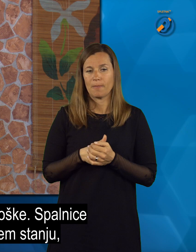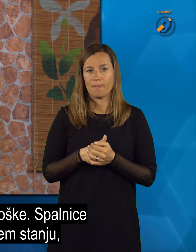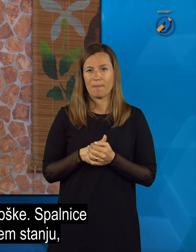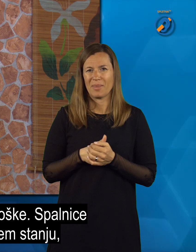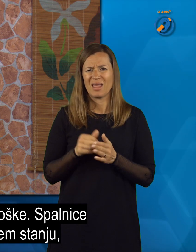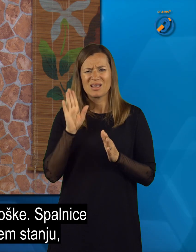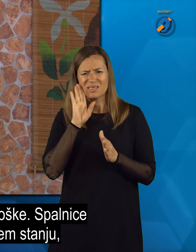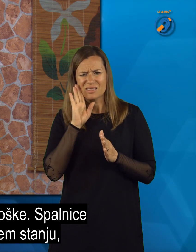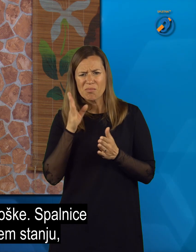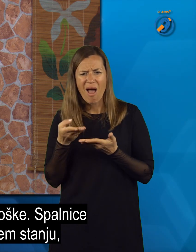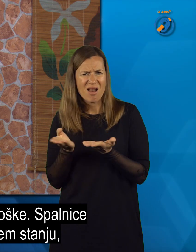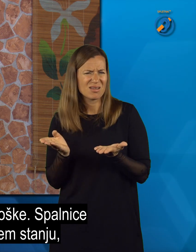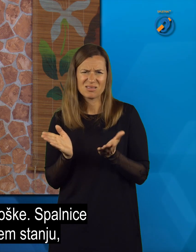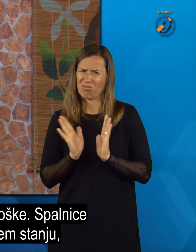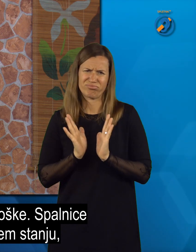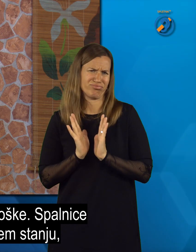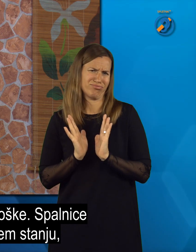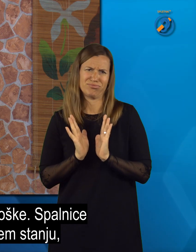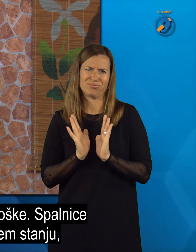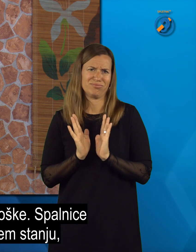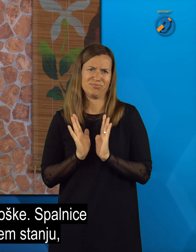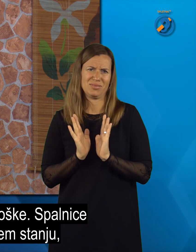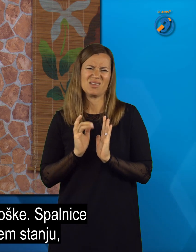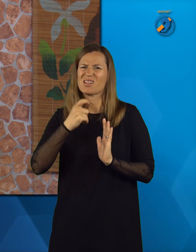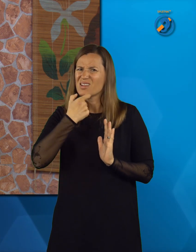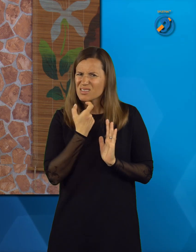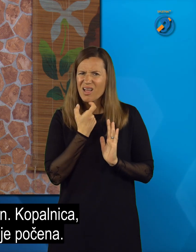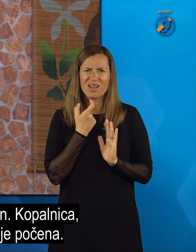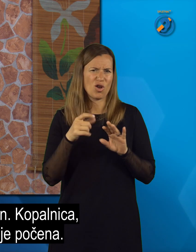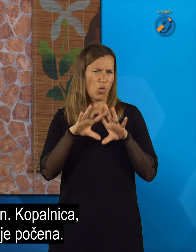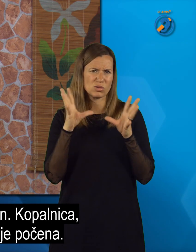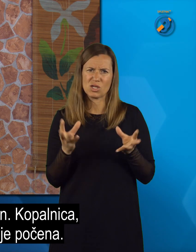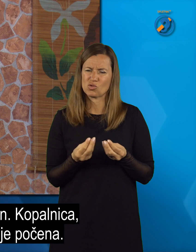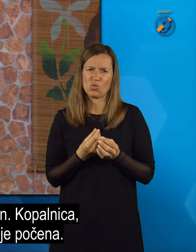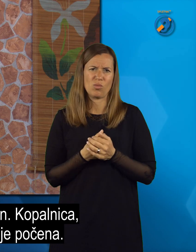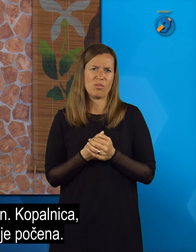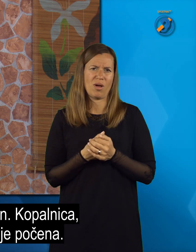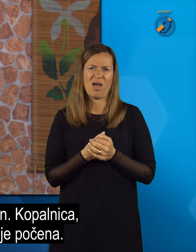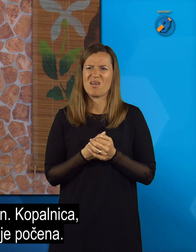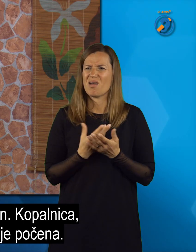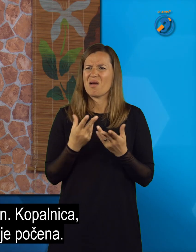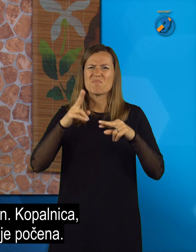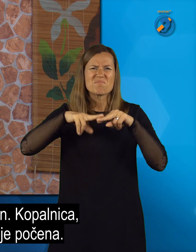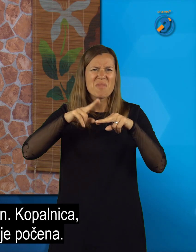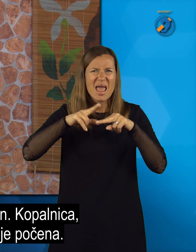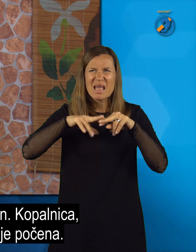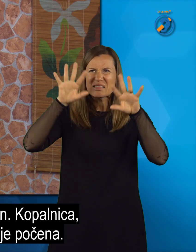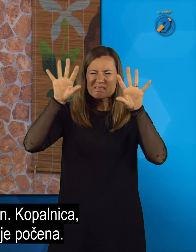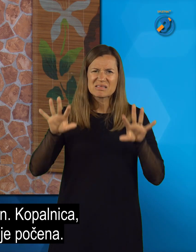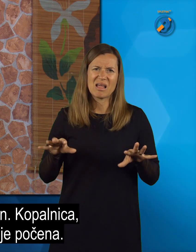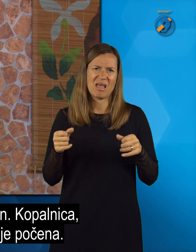Spalne so v katastrofalnem stanju, zastarelo se,